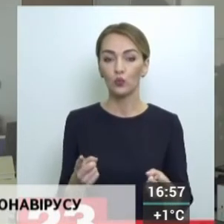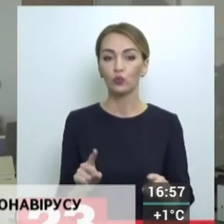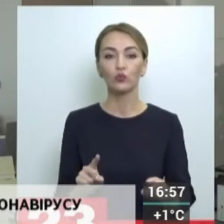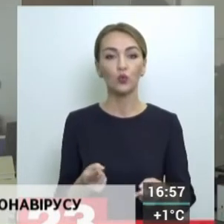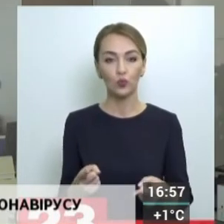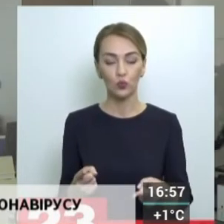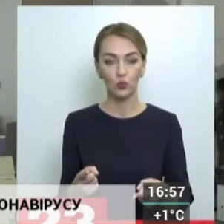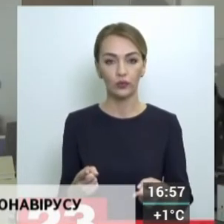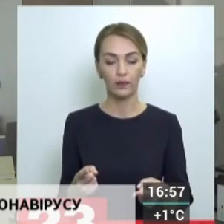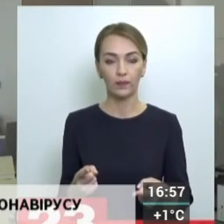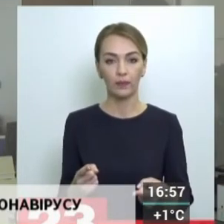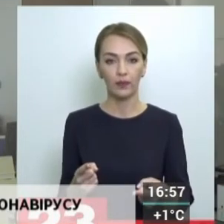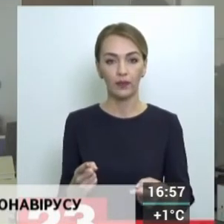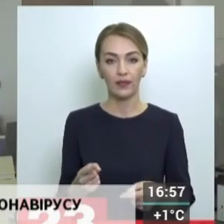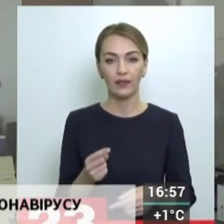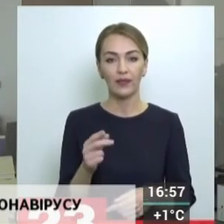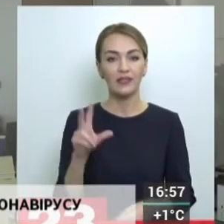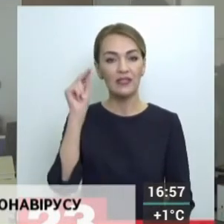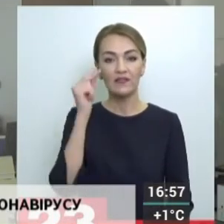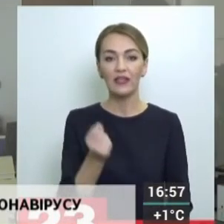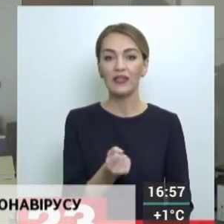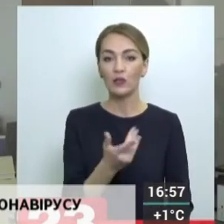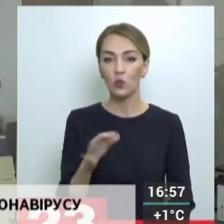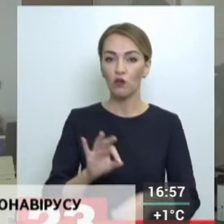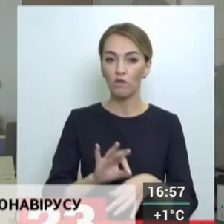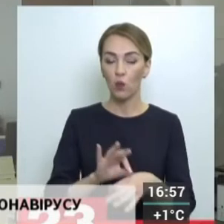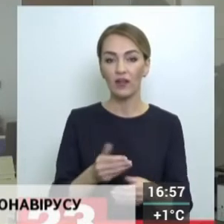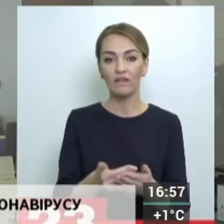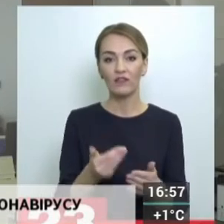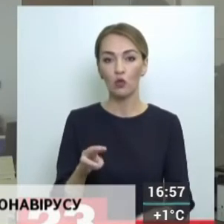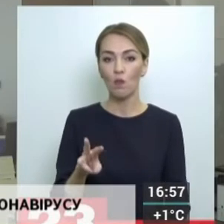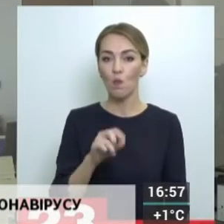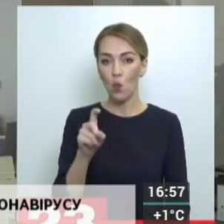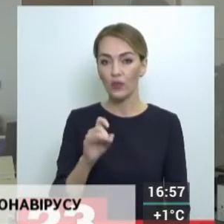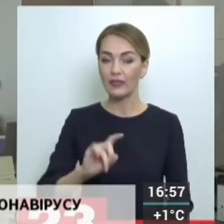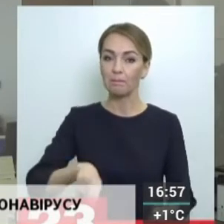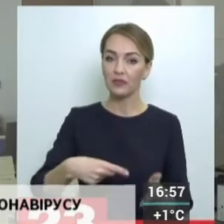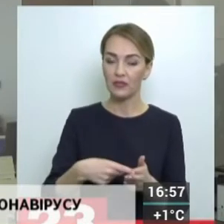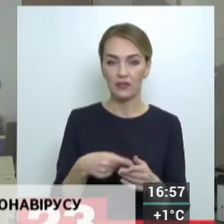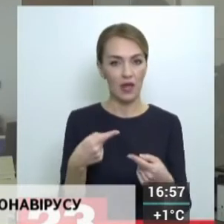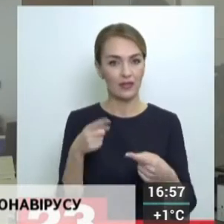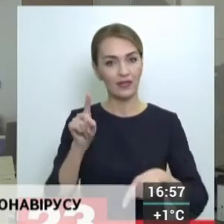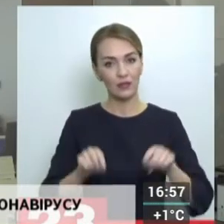Чому цифри кількості хворих від МОЗ та від міста іноді різняться?